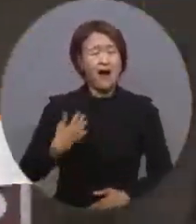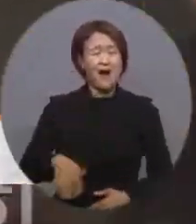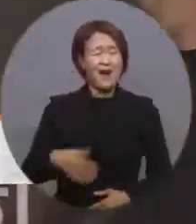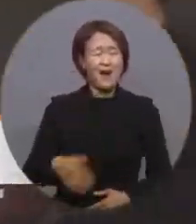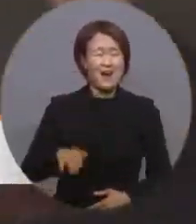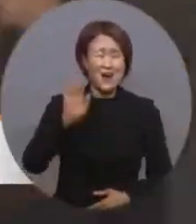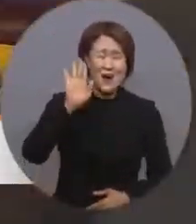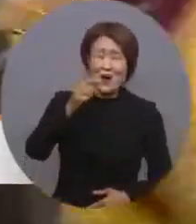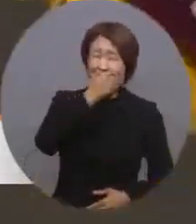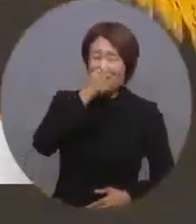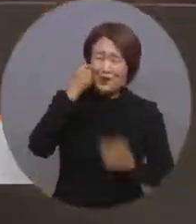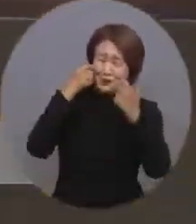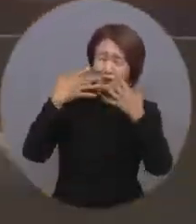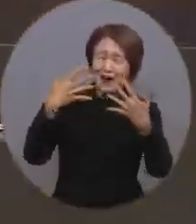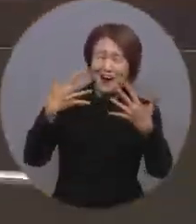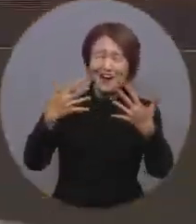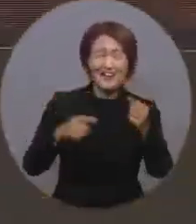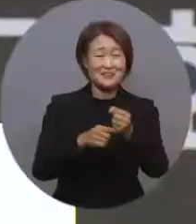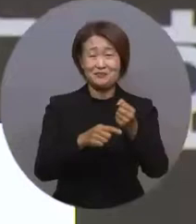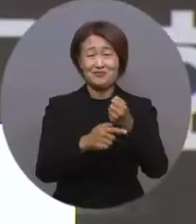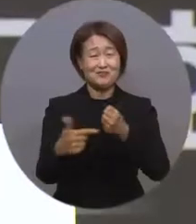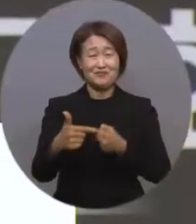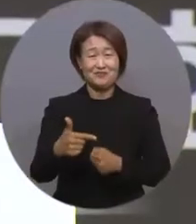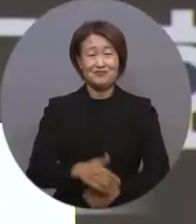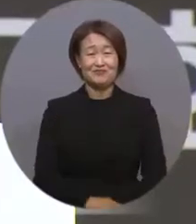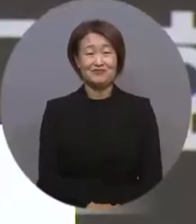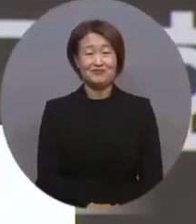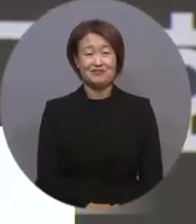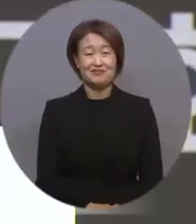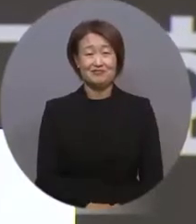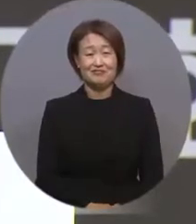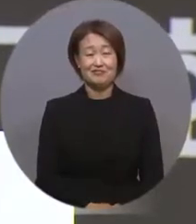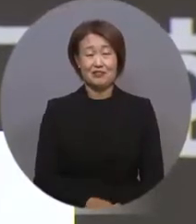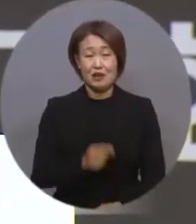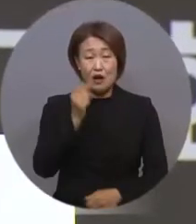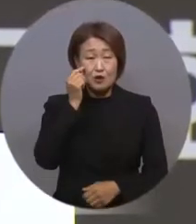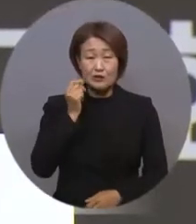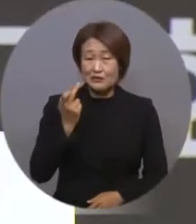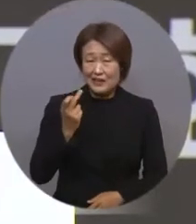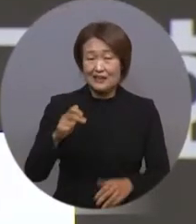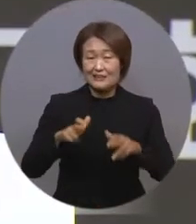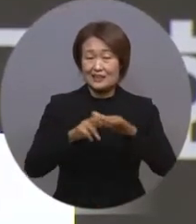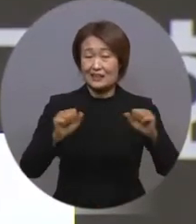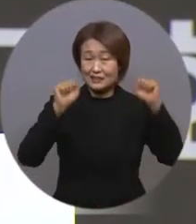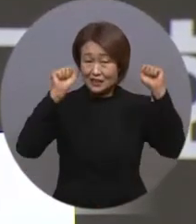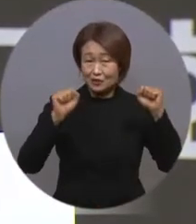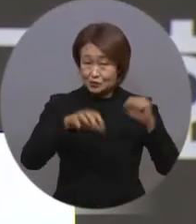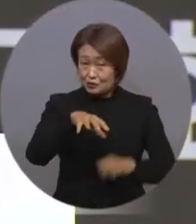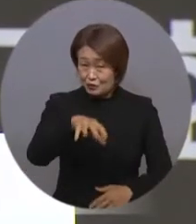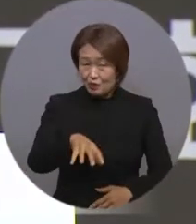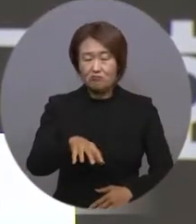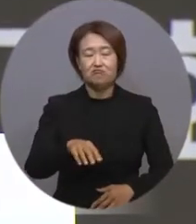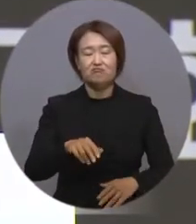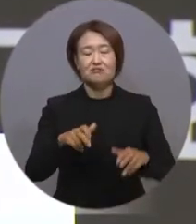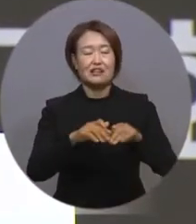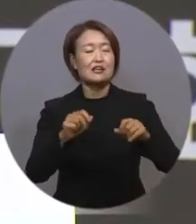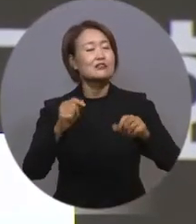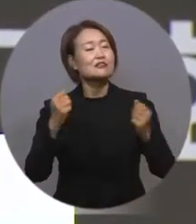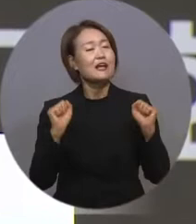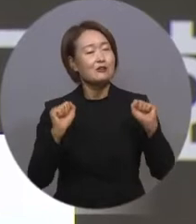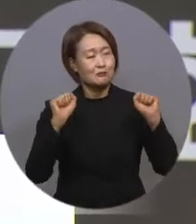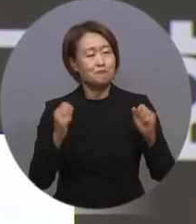시간으로 그 의미를 더했습니다. 울산 장애인 체전에서 장애인 체육 발전과